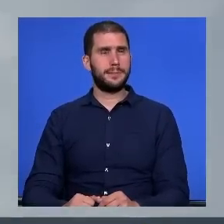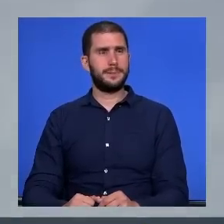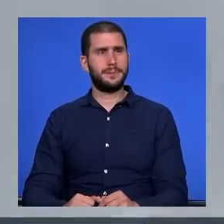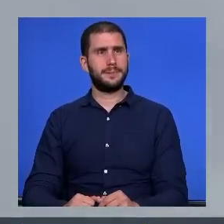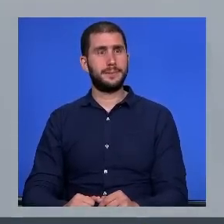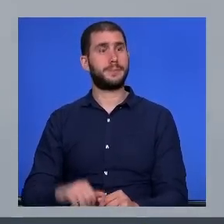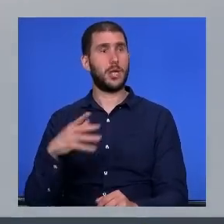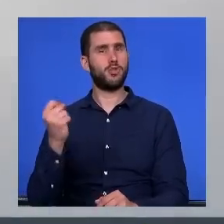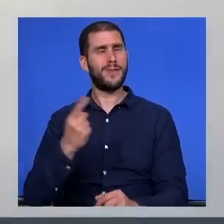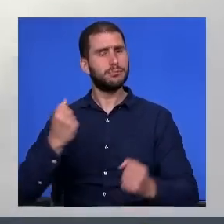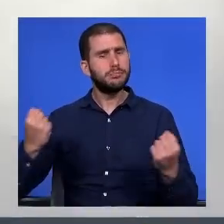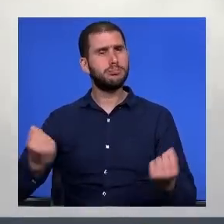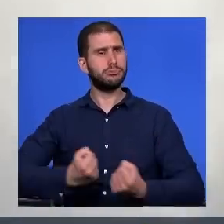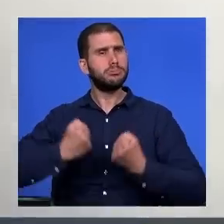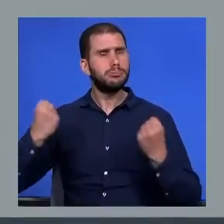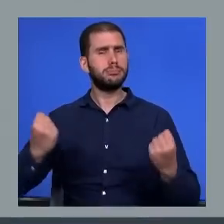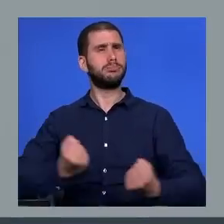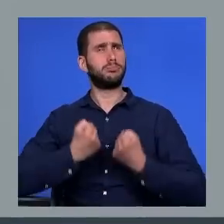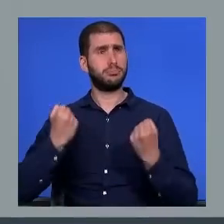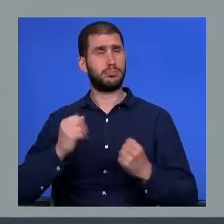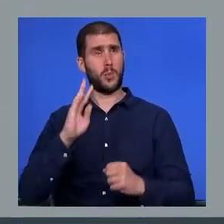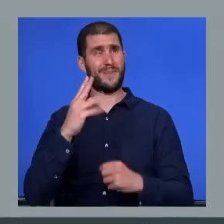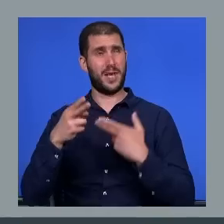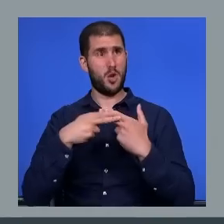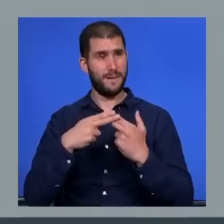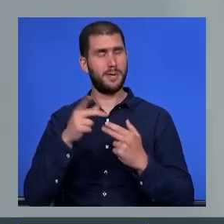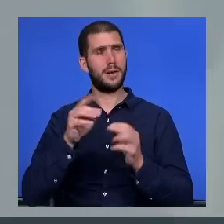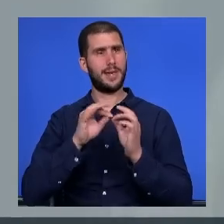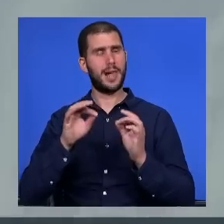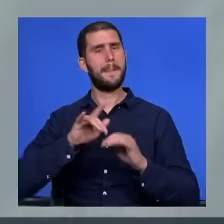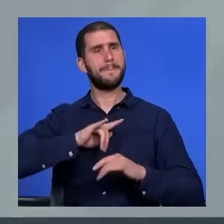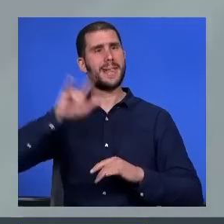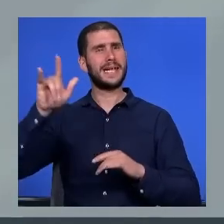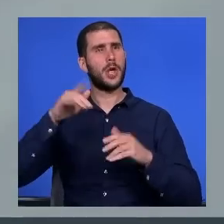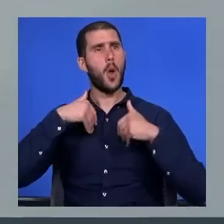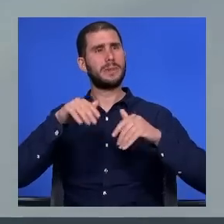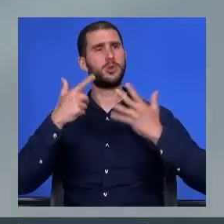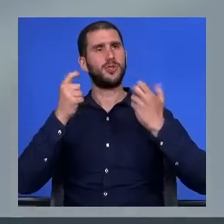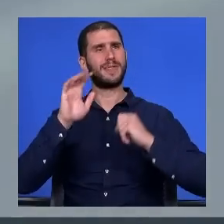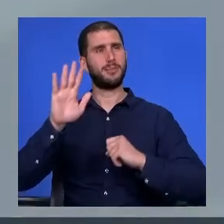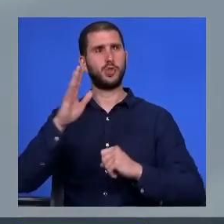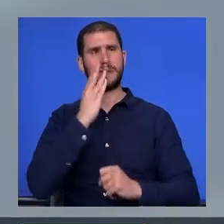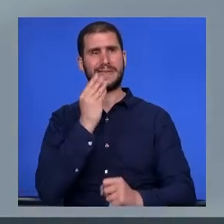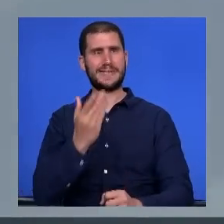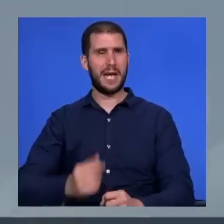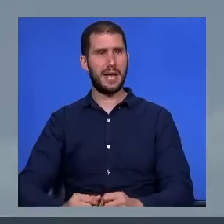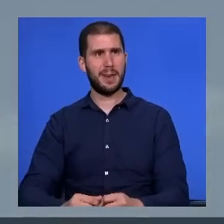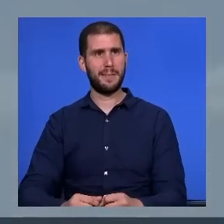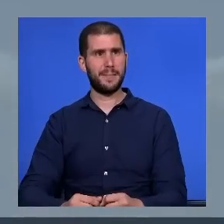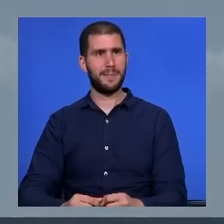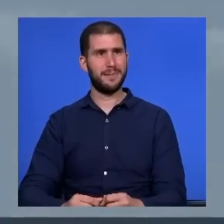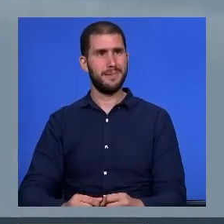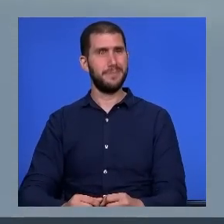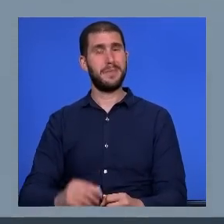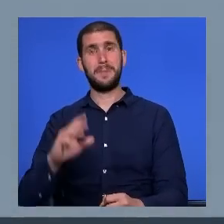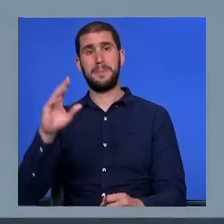אחרי שבועות ארוכים של אימונים, ביום רביעי יצא לדרך מטס יום העצמאות ה-75 של מדינת ישראל,